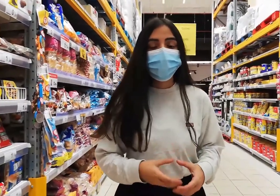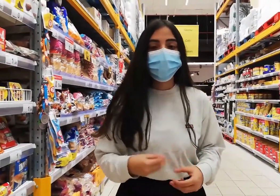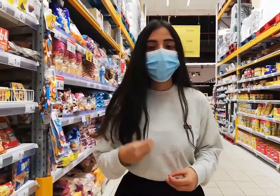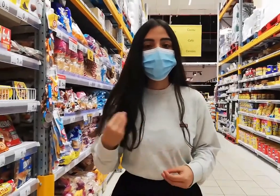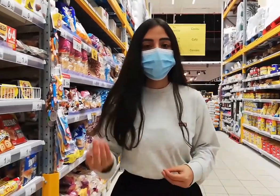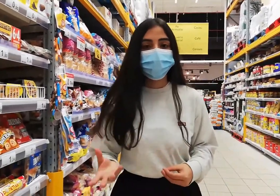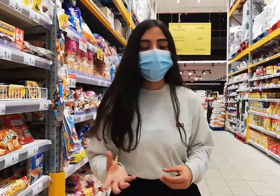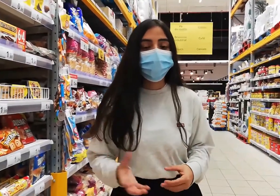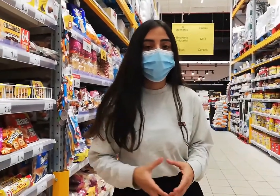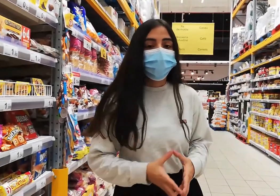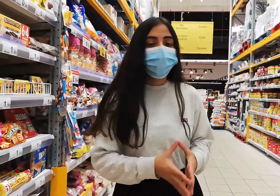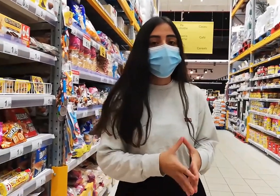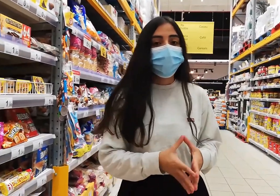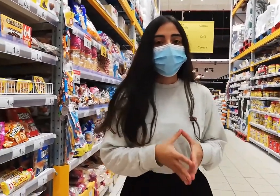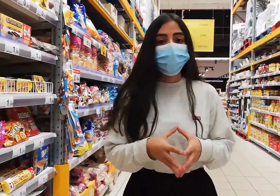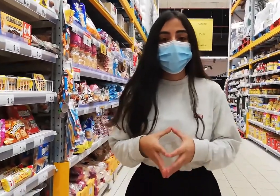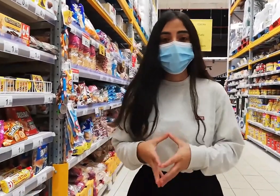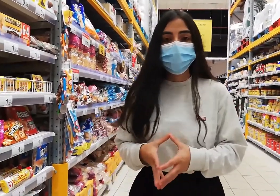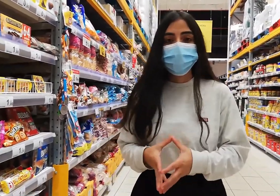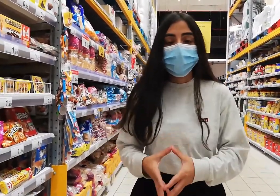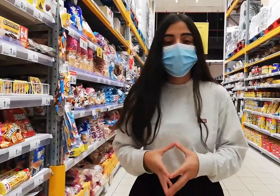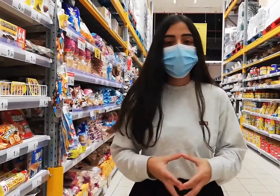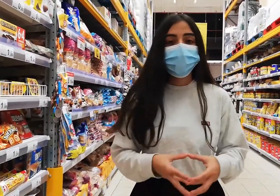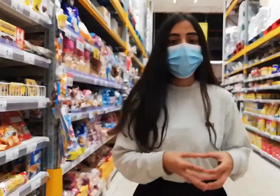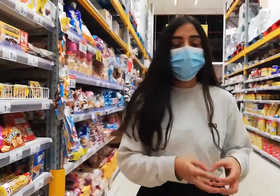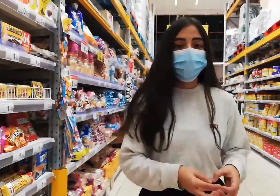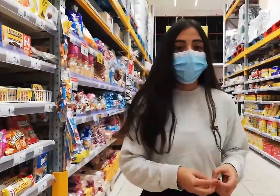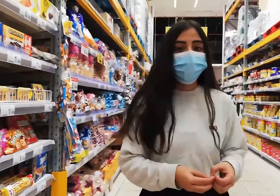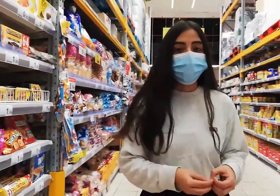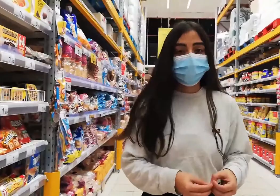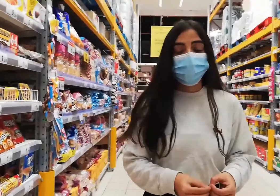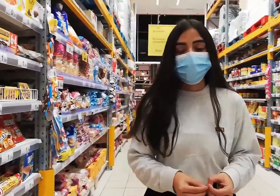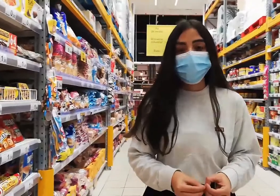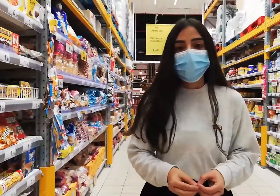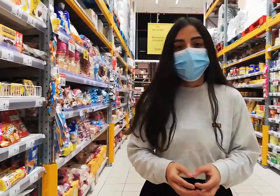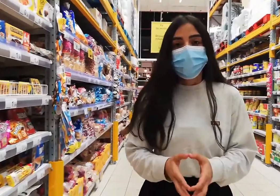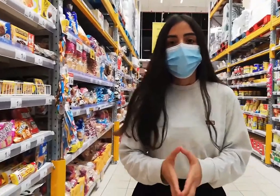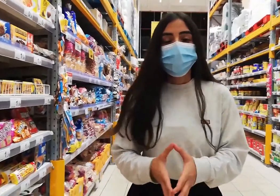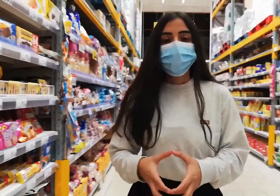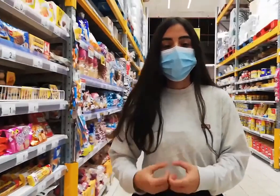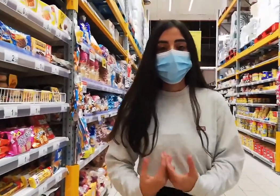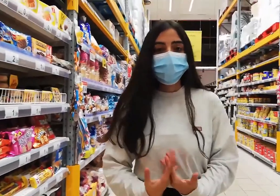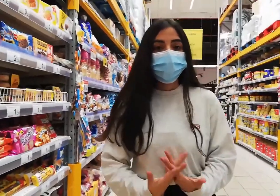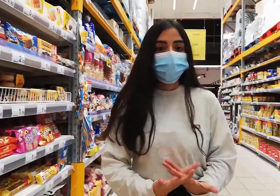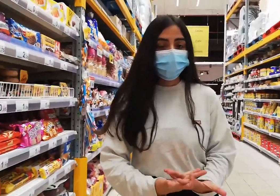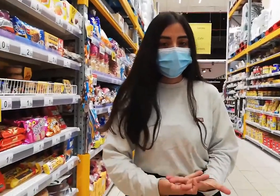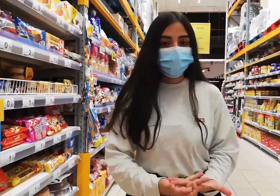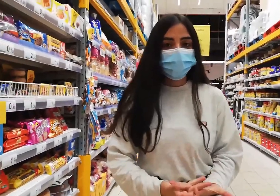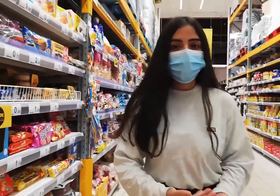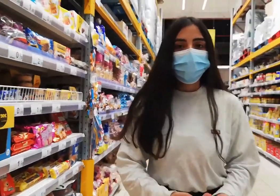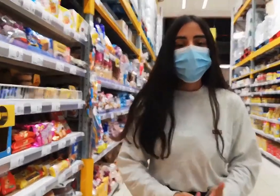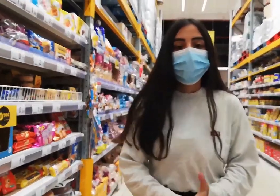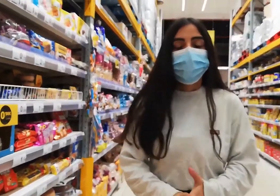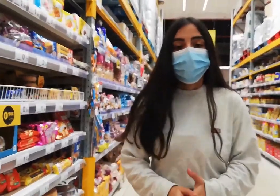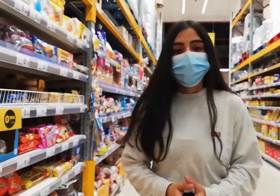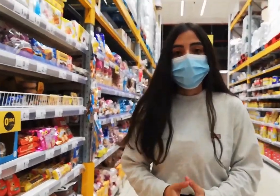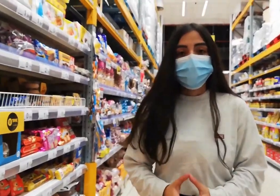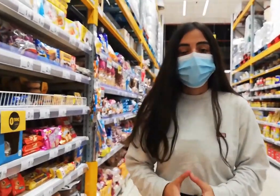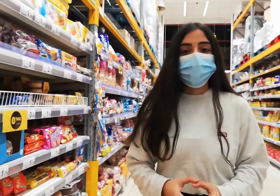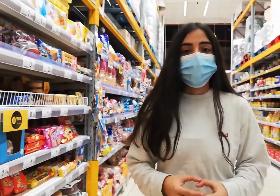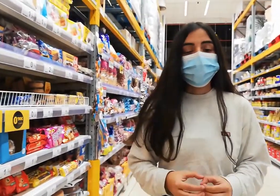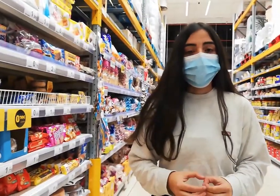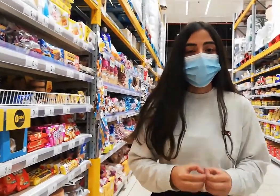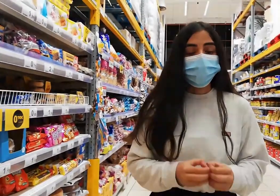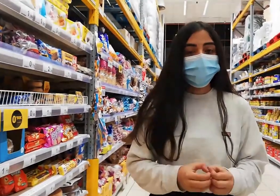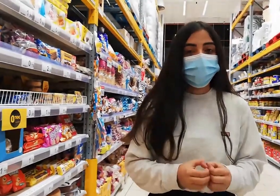supermercat i es van fotografiar. Una vegada obtingudes les fotos, es van procedir a editar i a afegir diferents apartats. Després